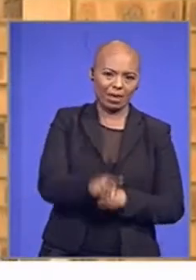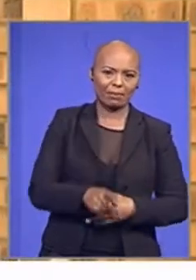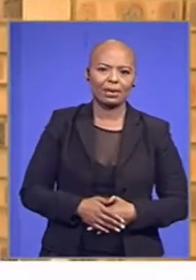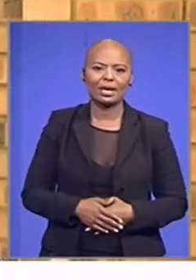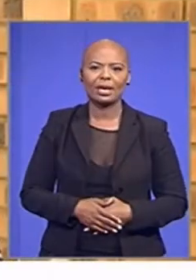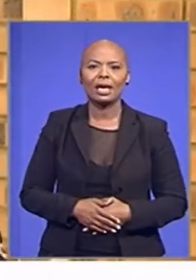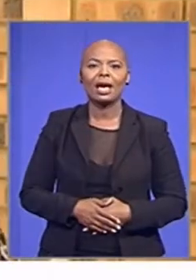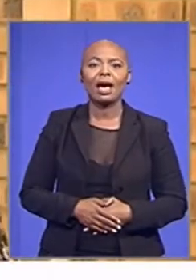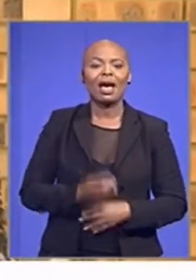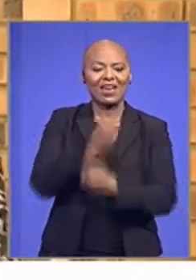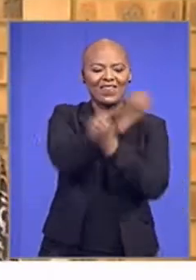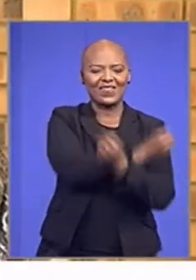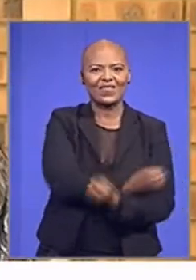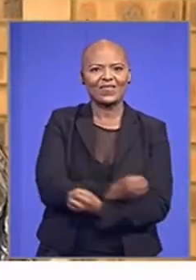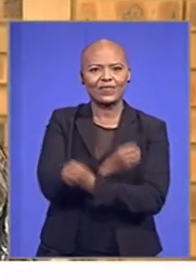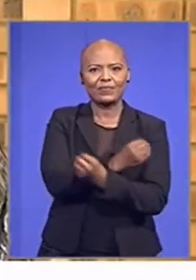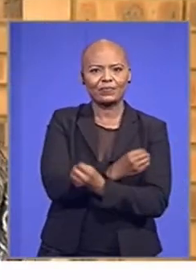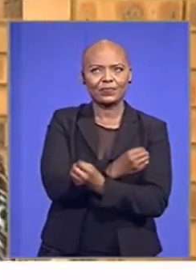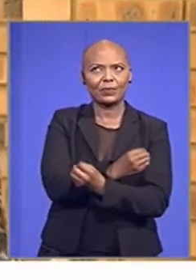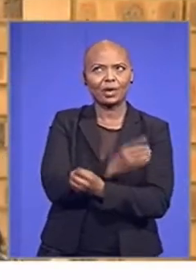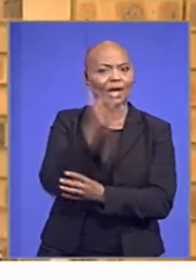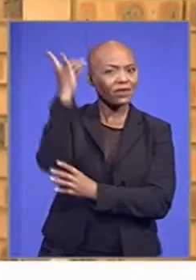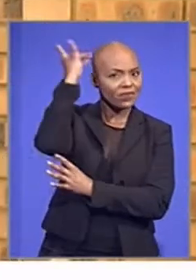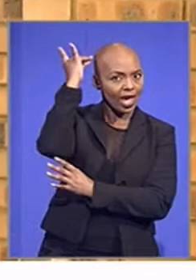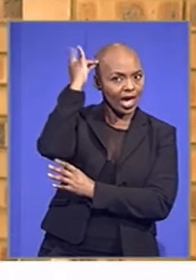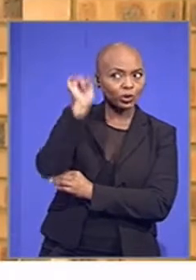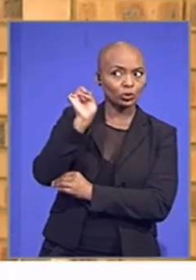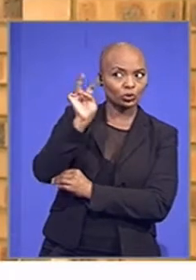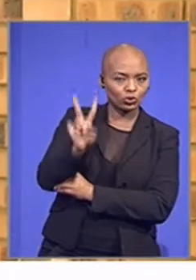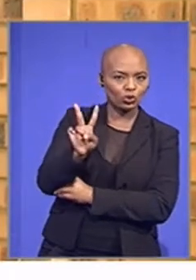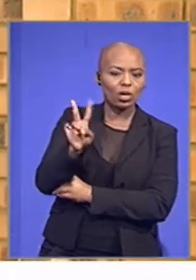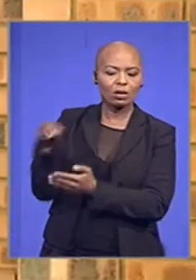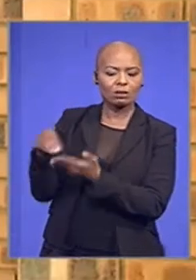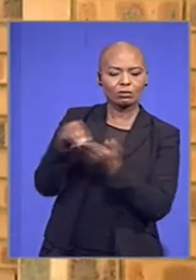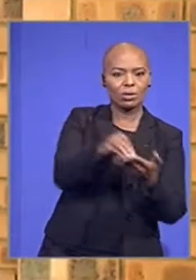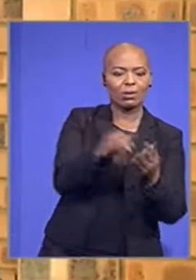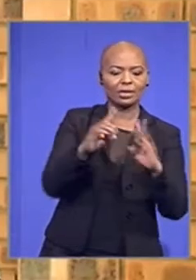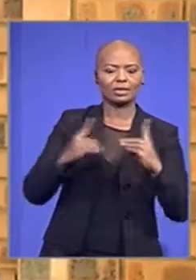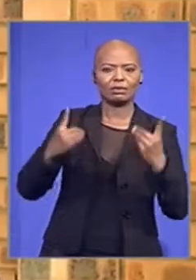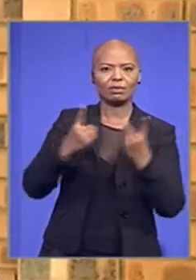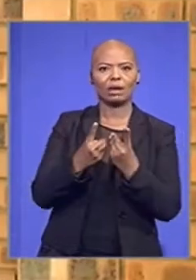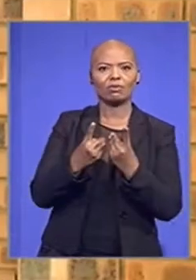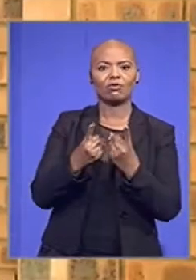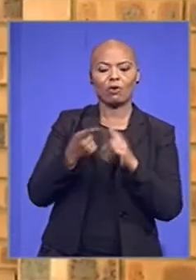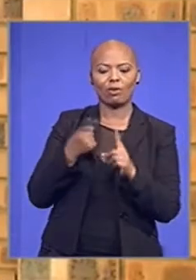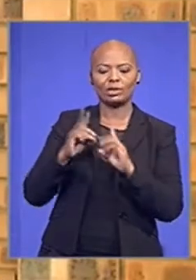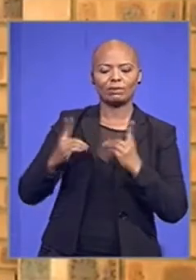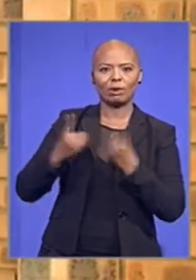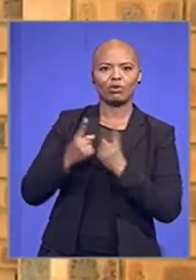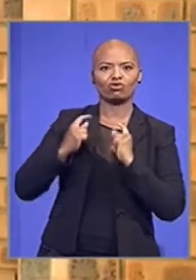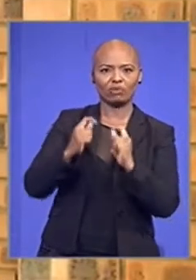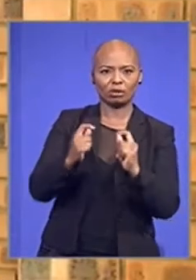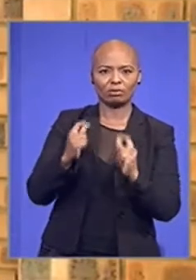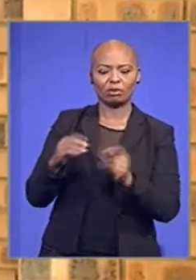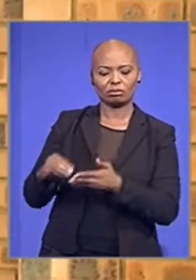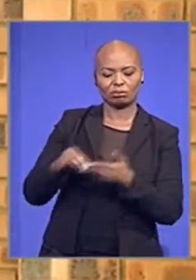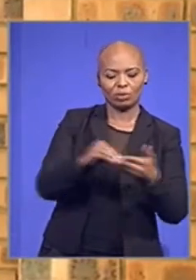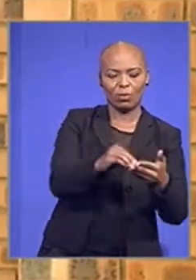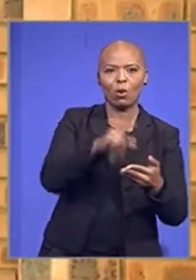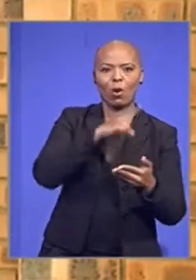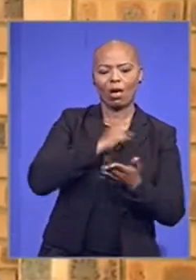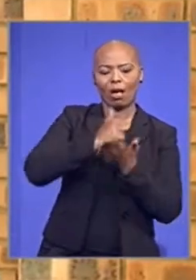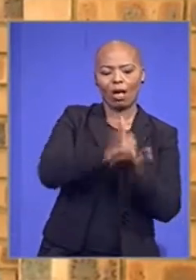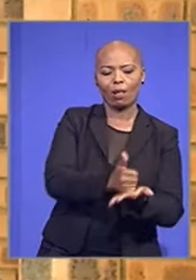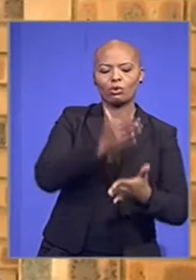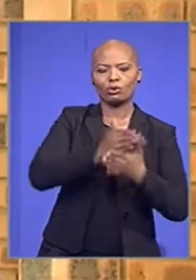ding tse pedi go tswa lefapheng la transport di tle di tlo thusa ho patrola monana di ba thusa mosebetsing wa bona. Ke batla ke tla